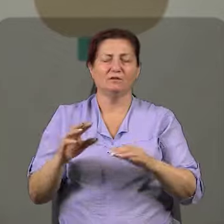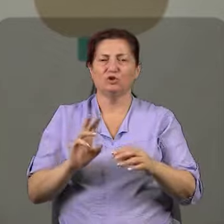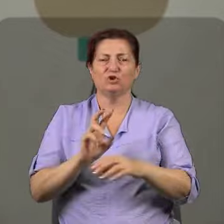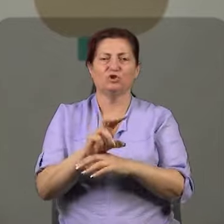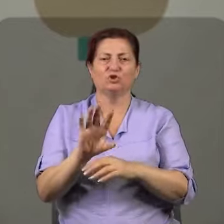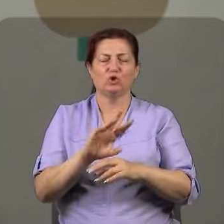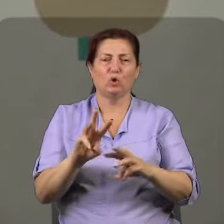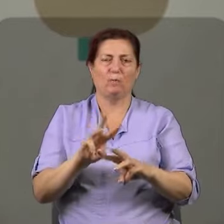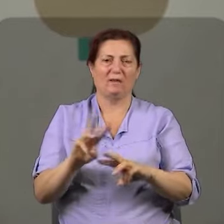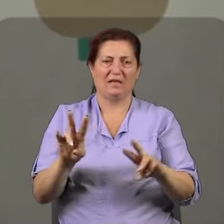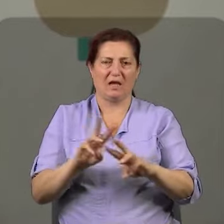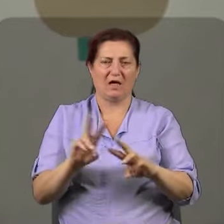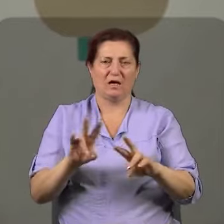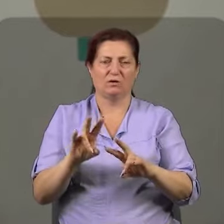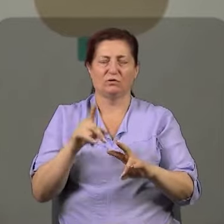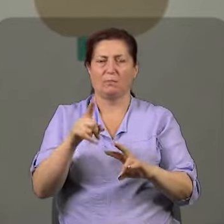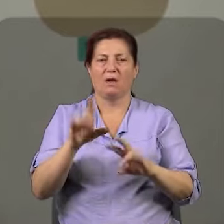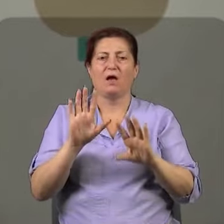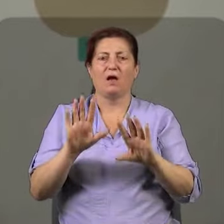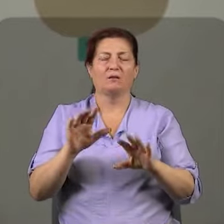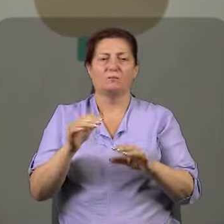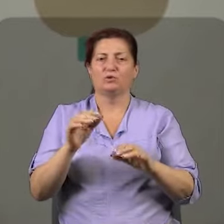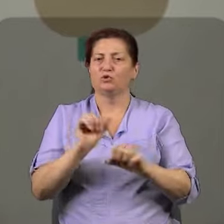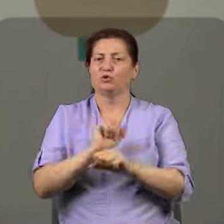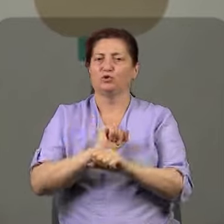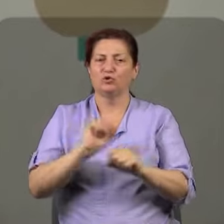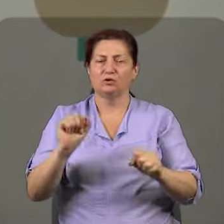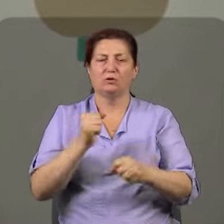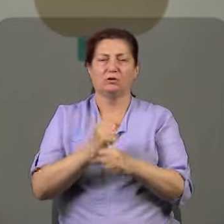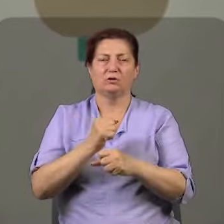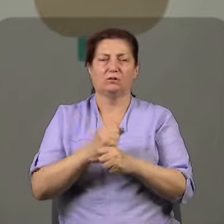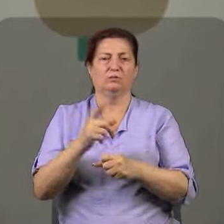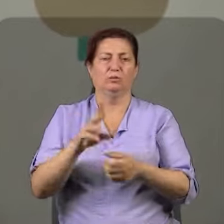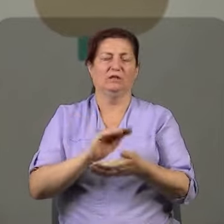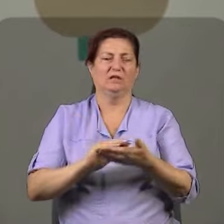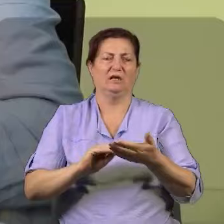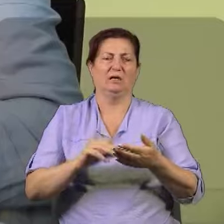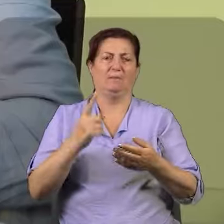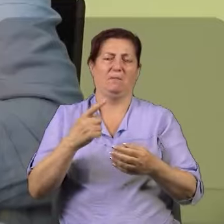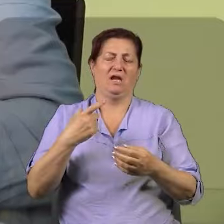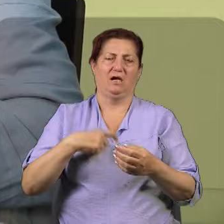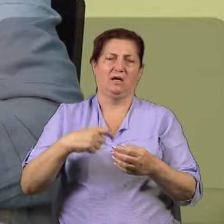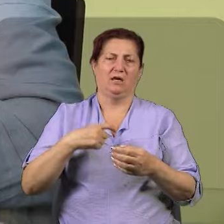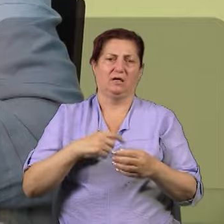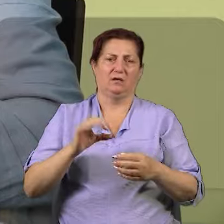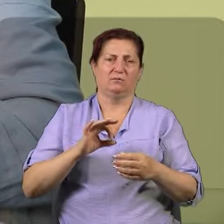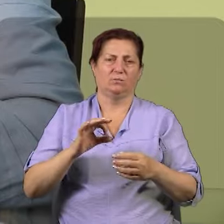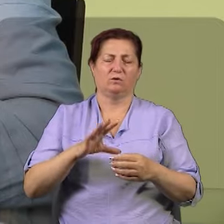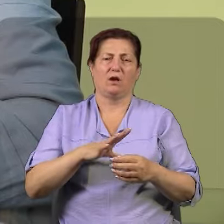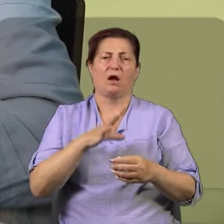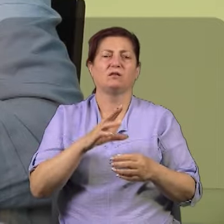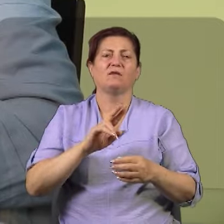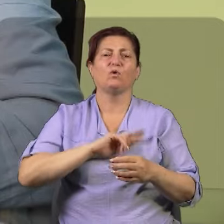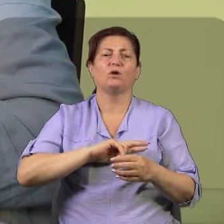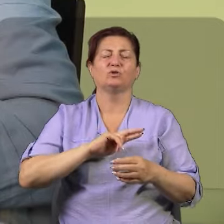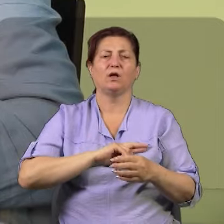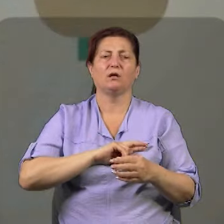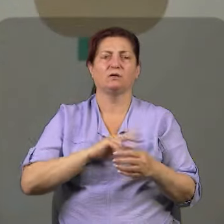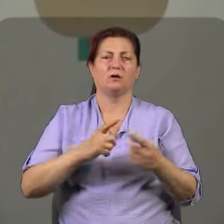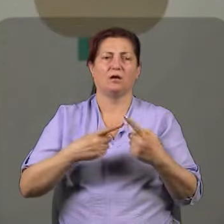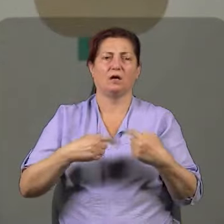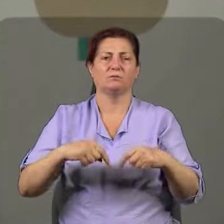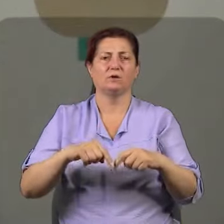դա այդ խնդիրը լուծելու, բայց այդպես չի կարող լինել, որտեվ իրանք գրելու են մենակ իրանք մանդատի շրջանակում կատարվող աշխատանքների